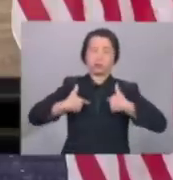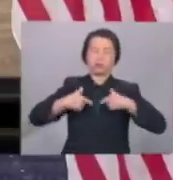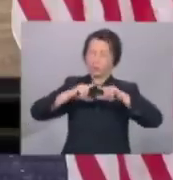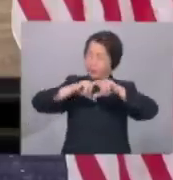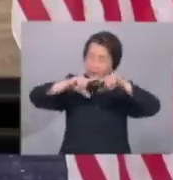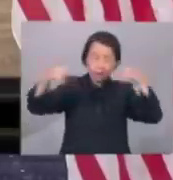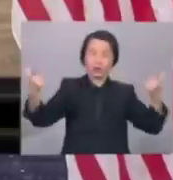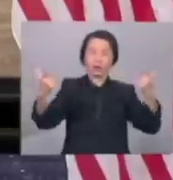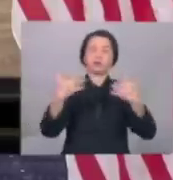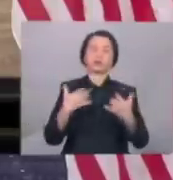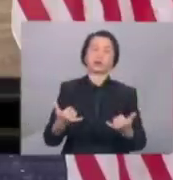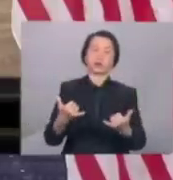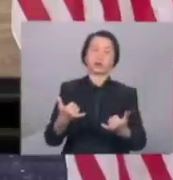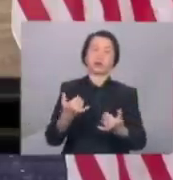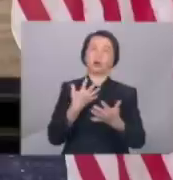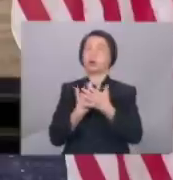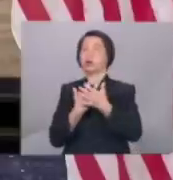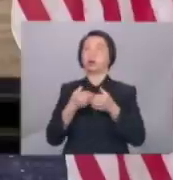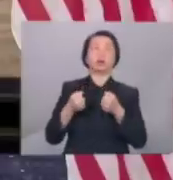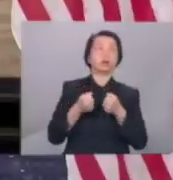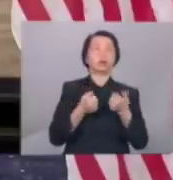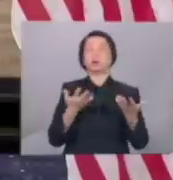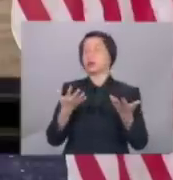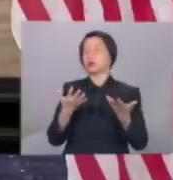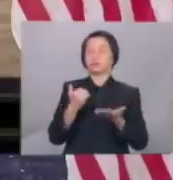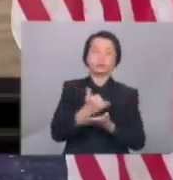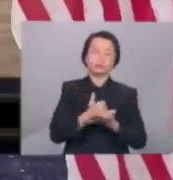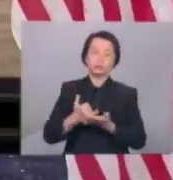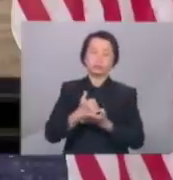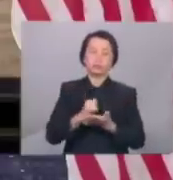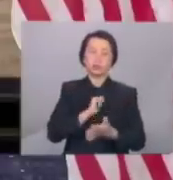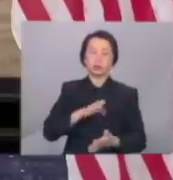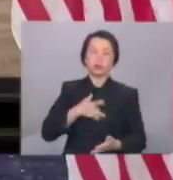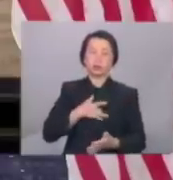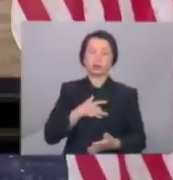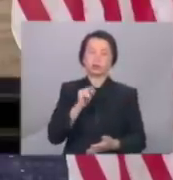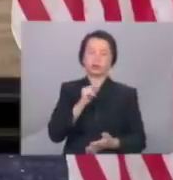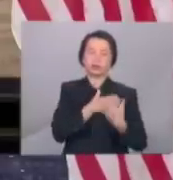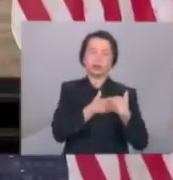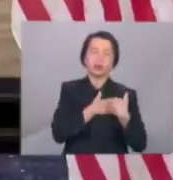berbeza dan kadang-kadang berasa sedikit terbeban.